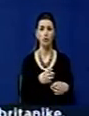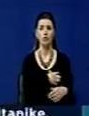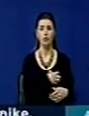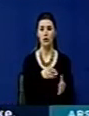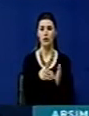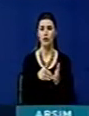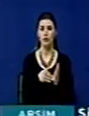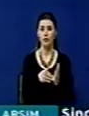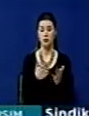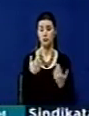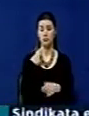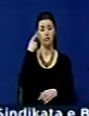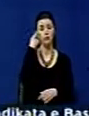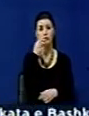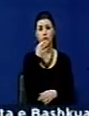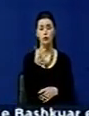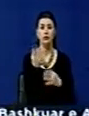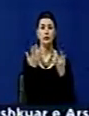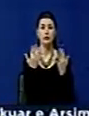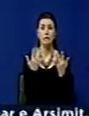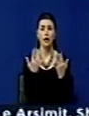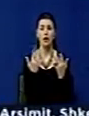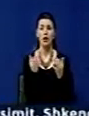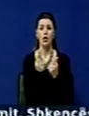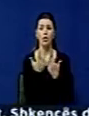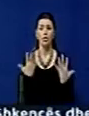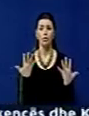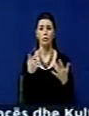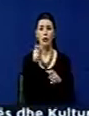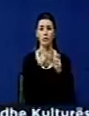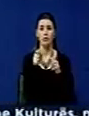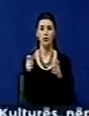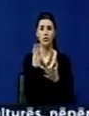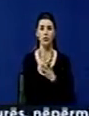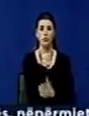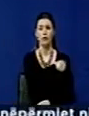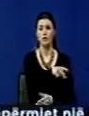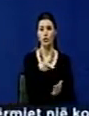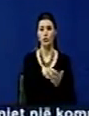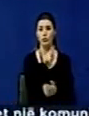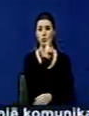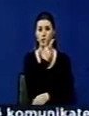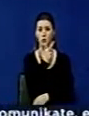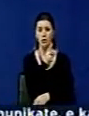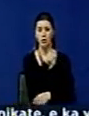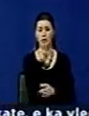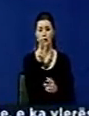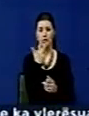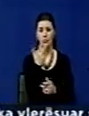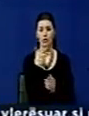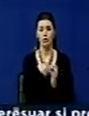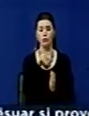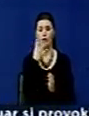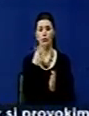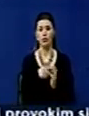sociale. Do doja dija sa ishte numri i përfituesve të asistencës sociale në vitet 2012, 13, 14